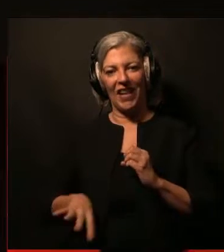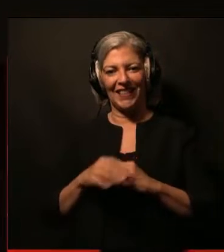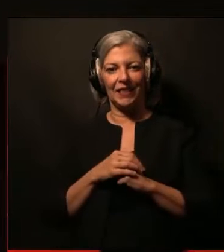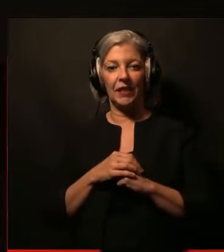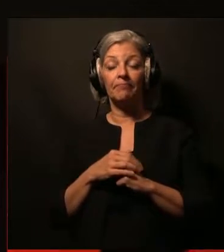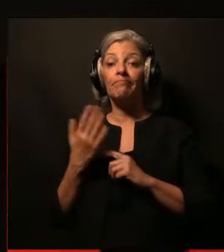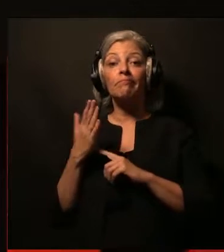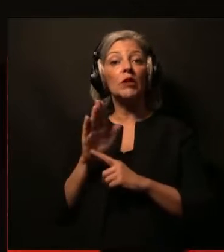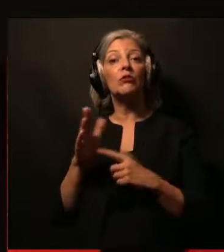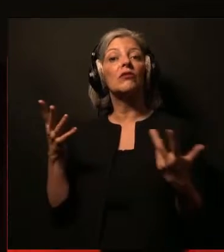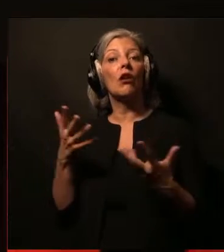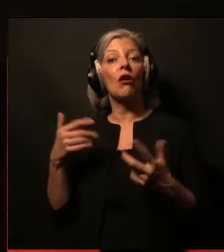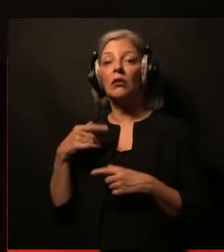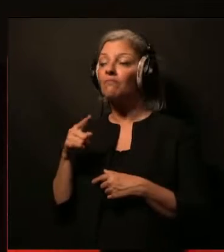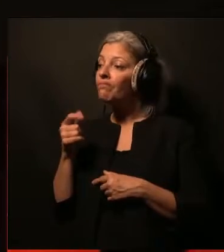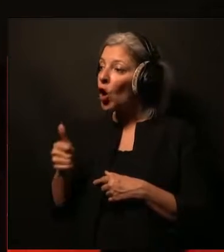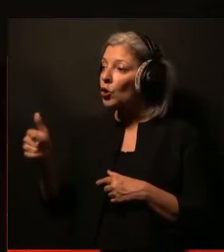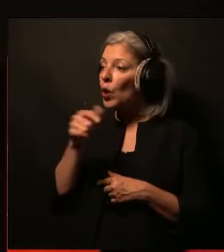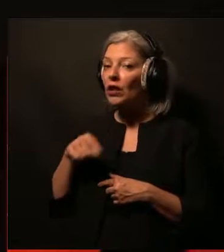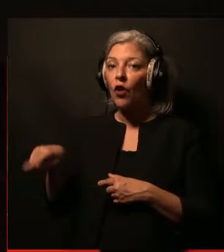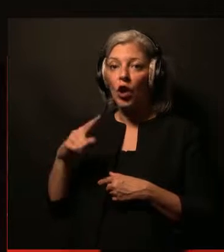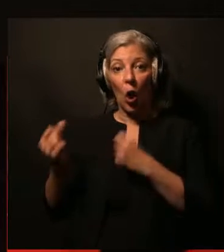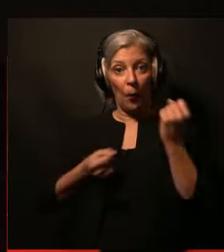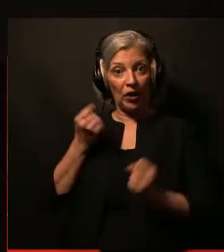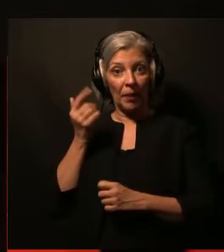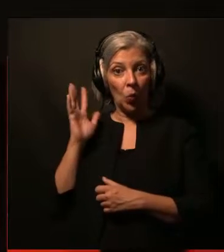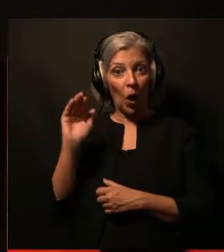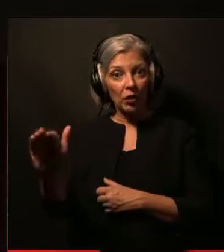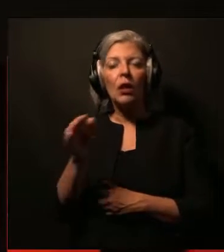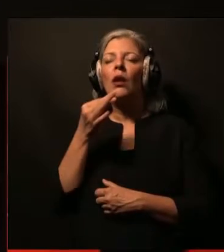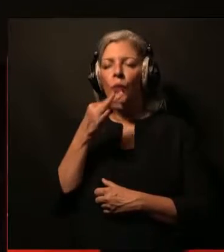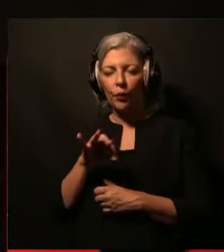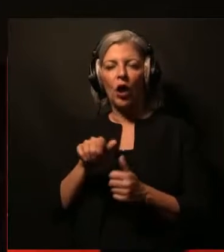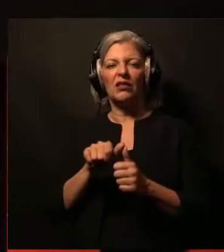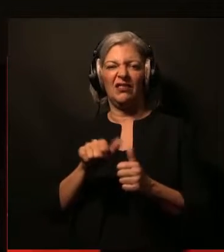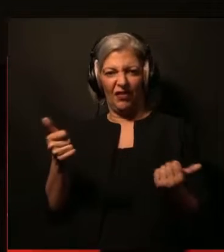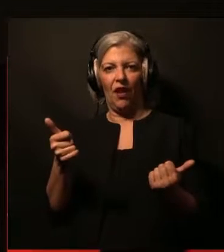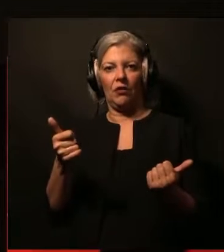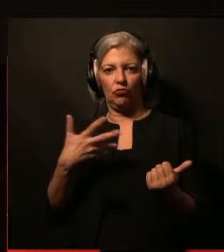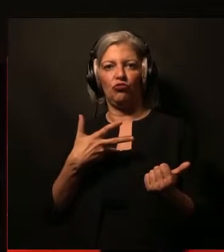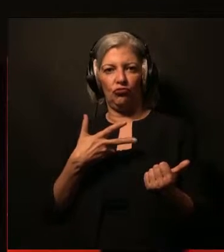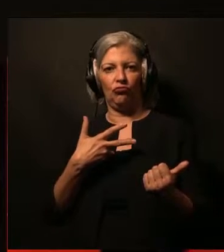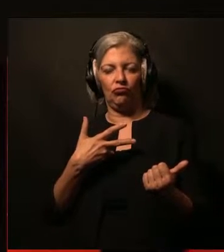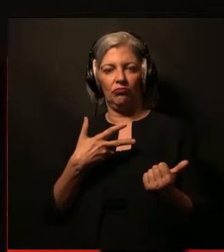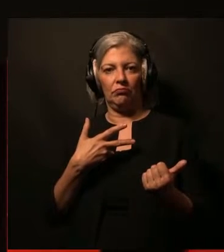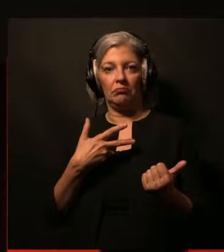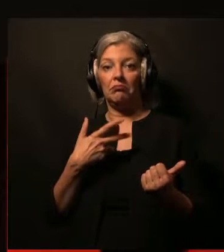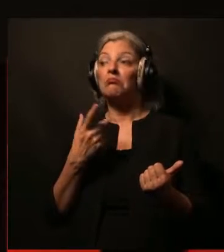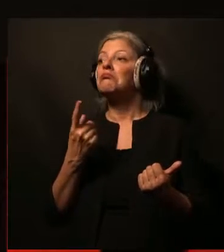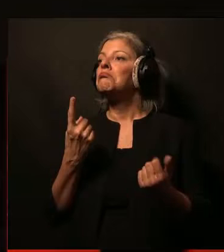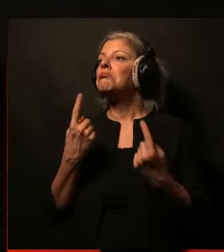azioni quotidiane possono fare la differenza possono fare la differenza per